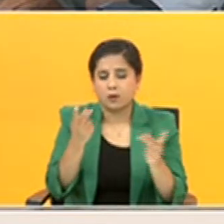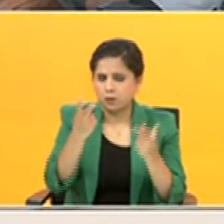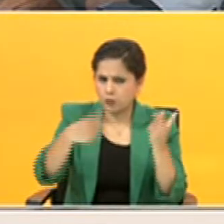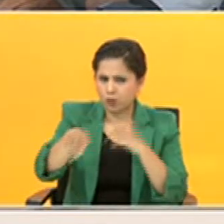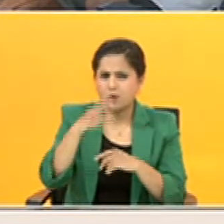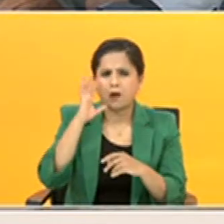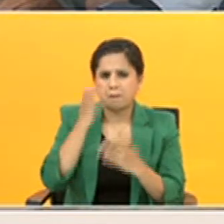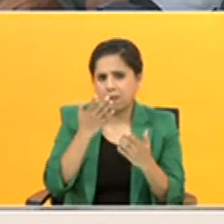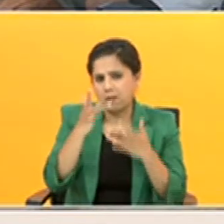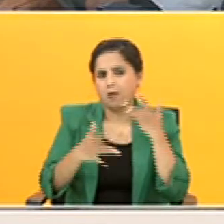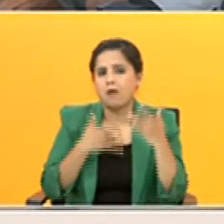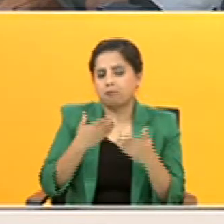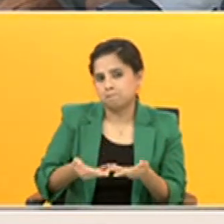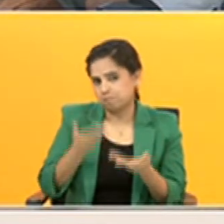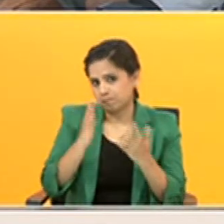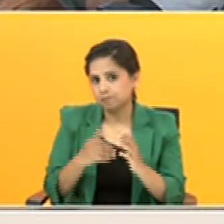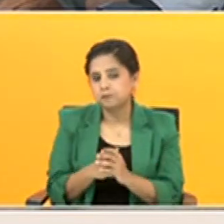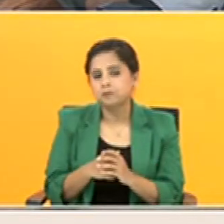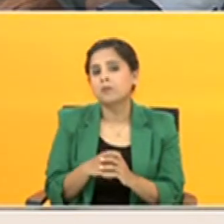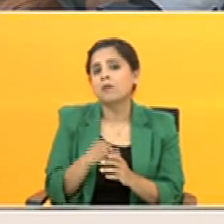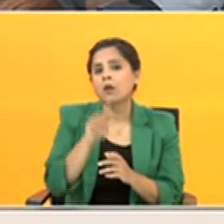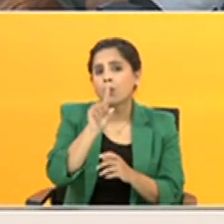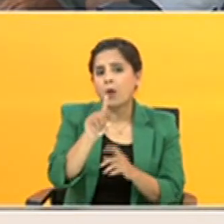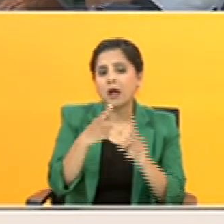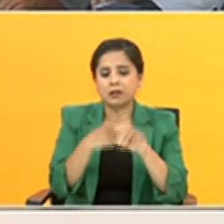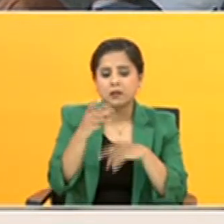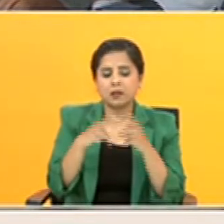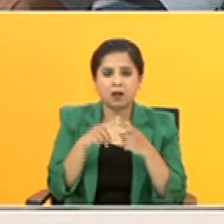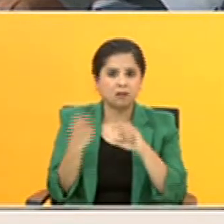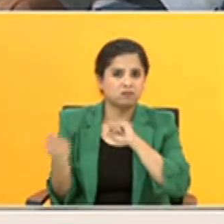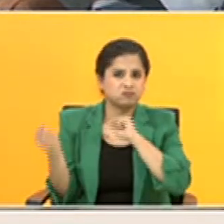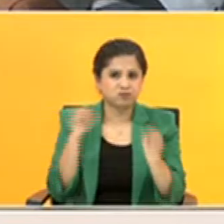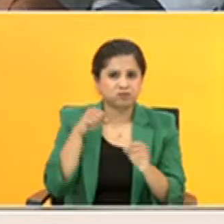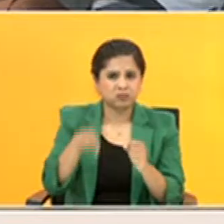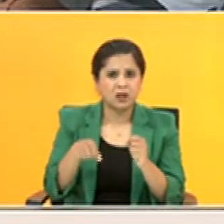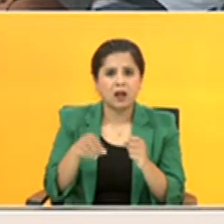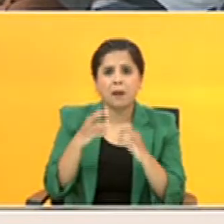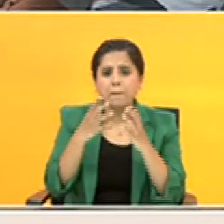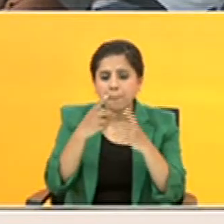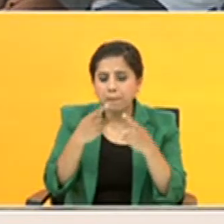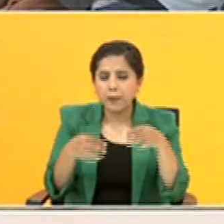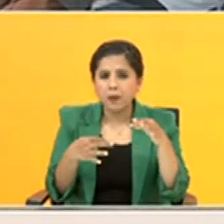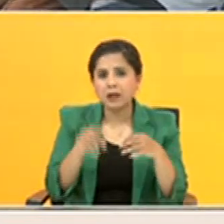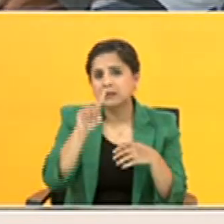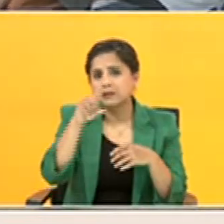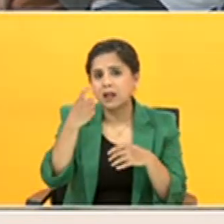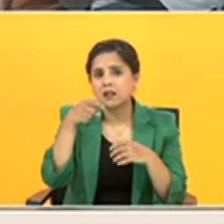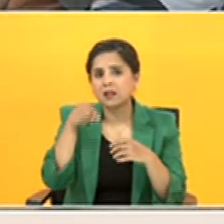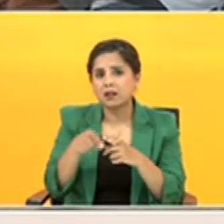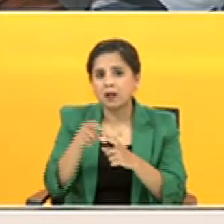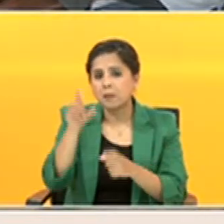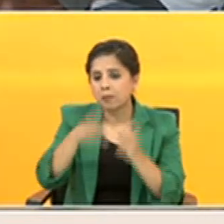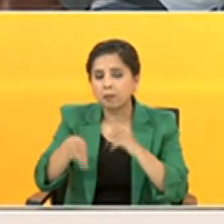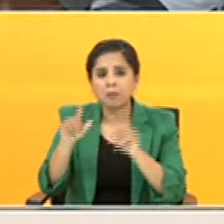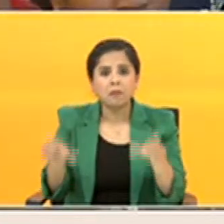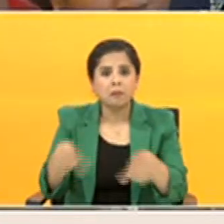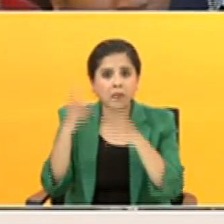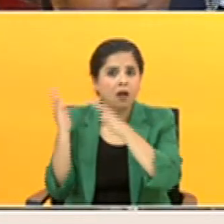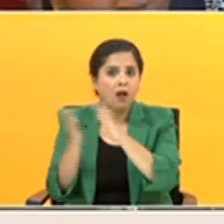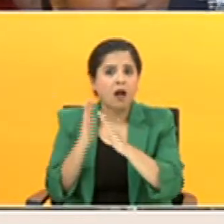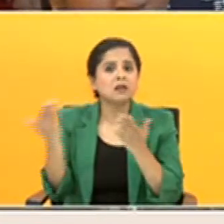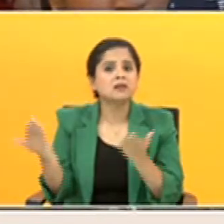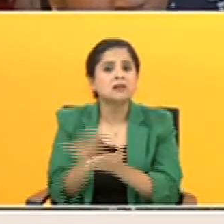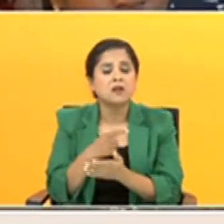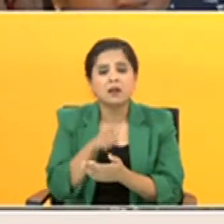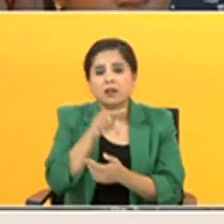जानकर प्रेरित होंगे, 1 टन कागज की रिसाइकलिंग से 17 पेड़ कटने से बचते हैं और हजारों